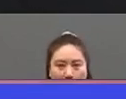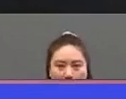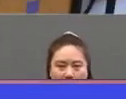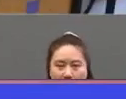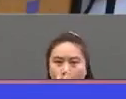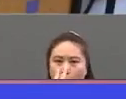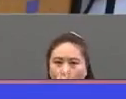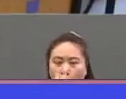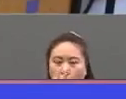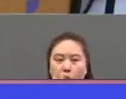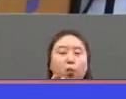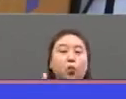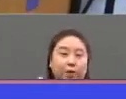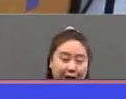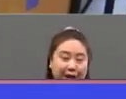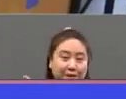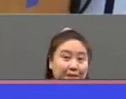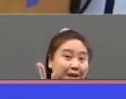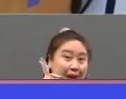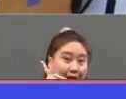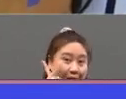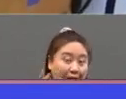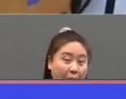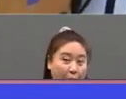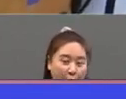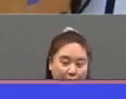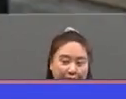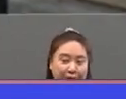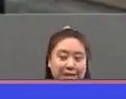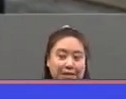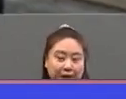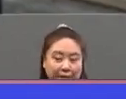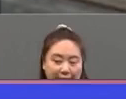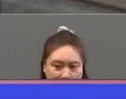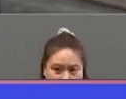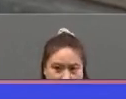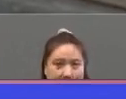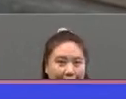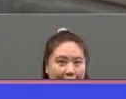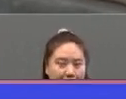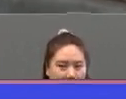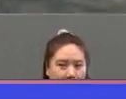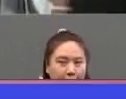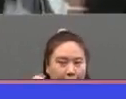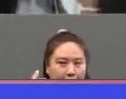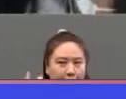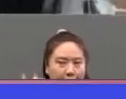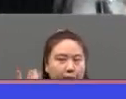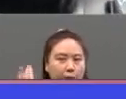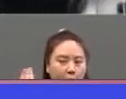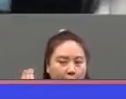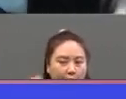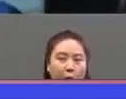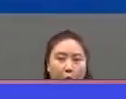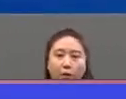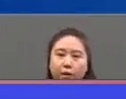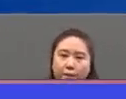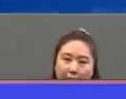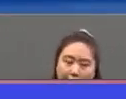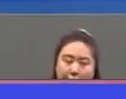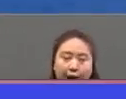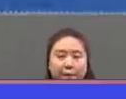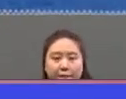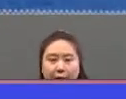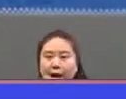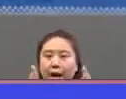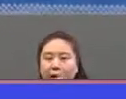บัตรบัญชีก็คงดูที่พรรคกับนโยบายอยู่แล้วนะครับ เห็นอาจารย์เคยเสนอแนะบอกว่าเอ๊ะถ้าเกิดเป็นแบบเขตเนี่ยควรจะเขียน